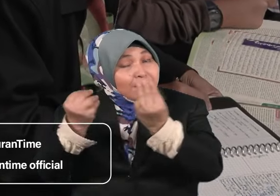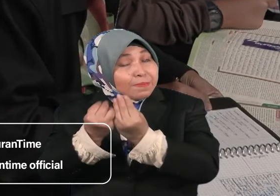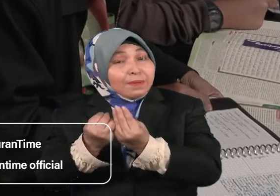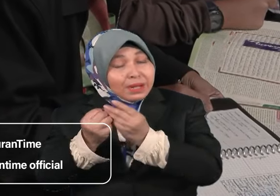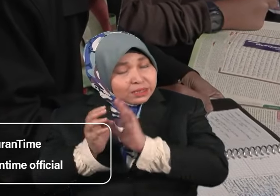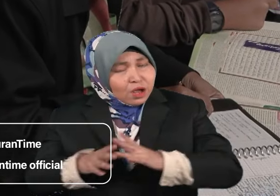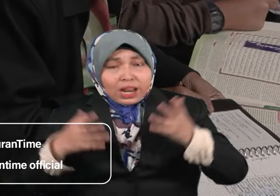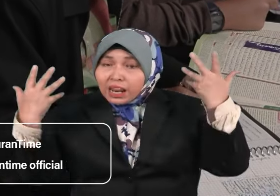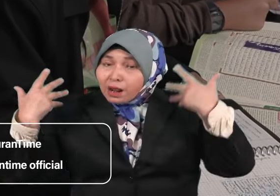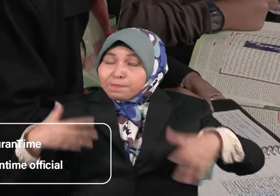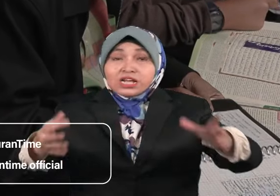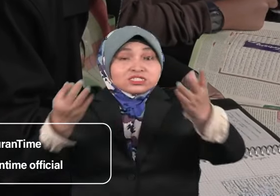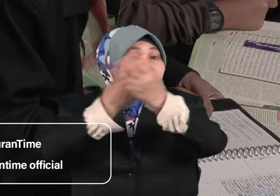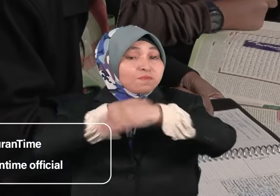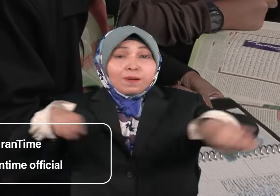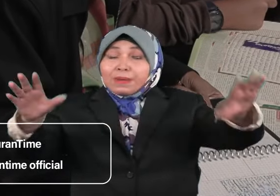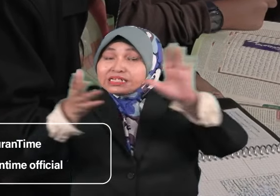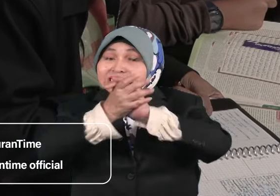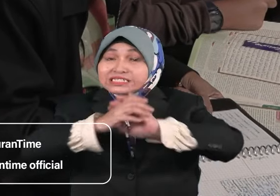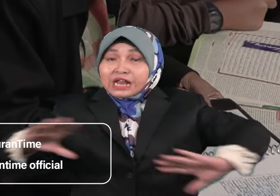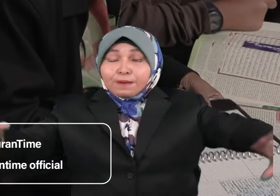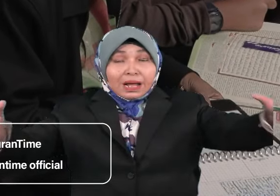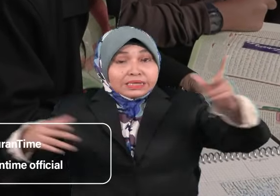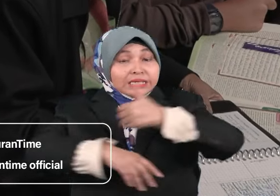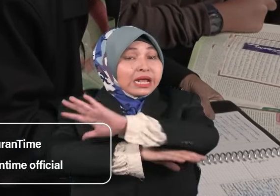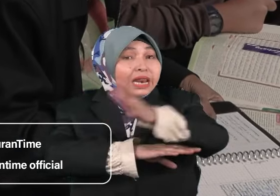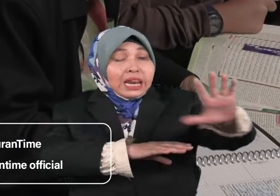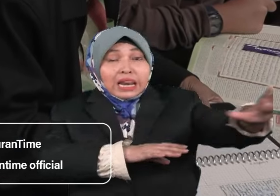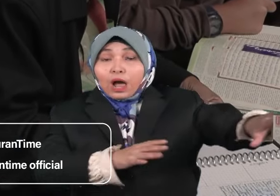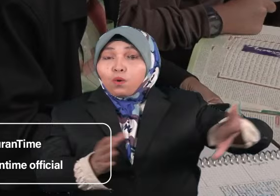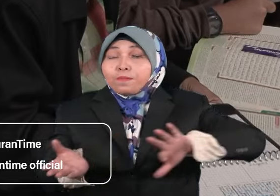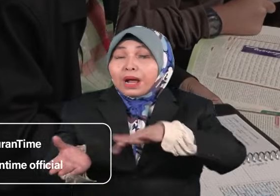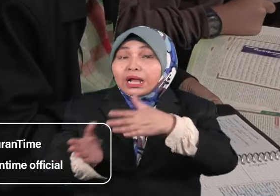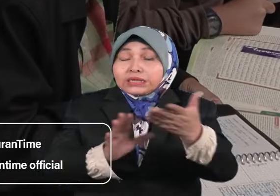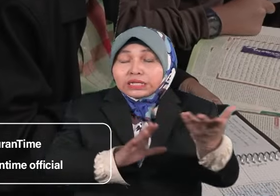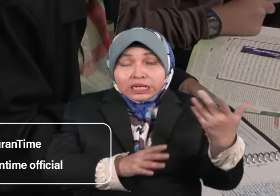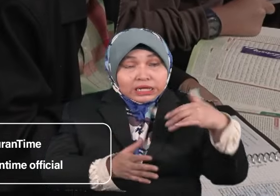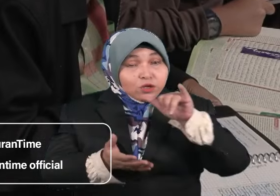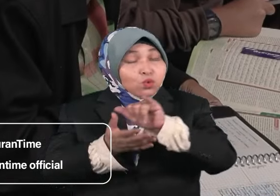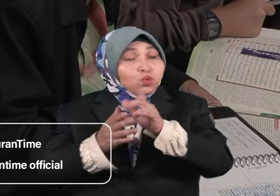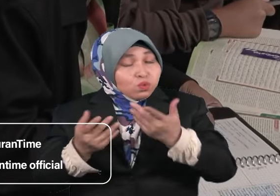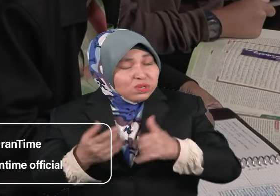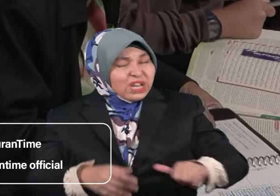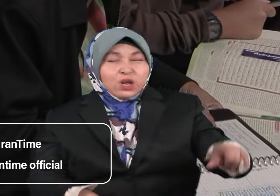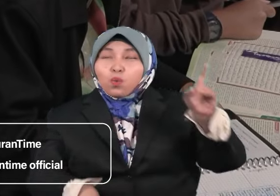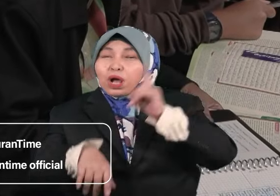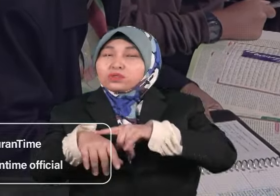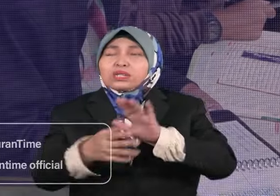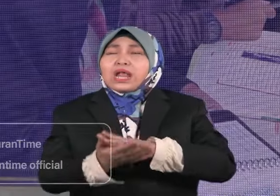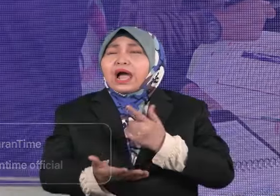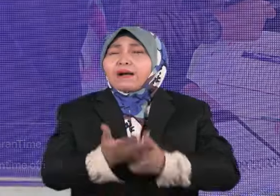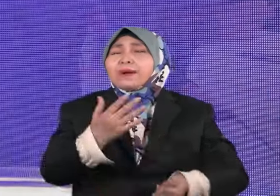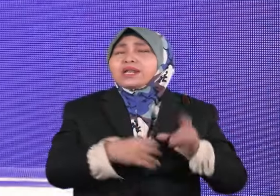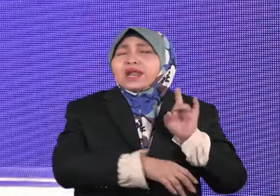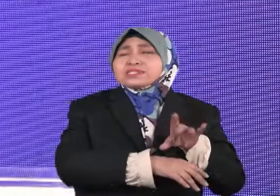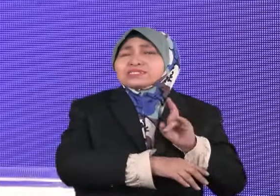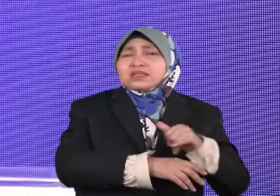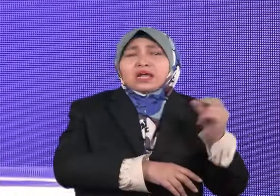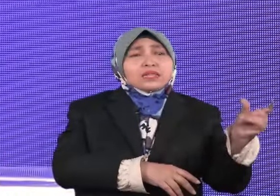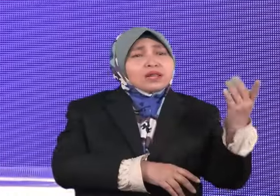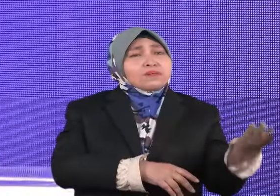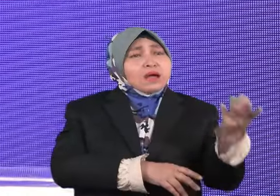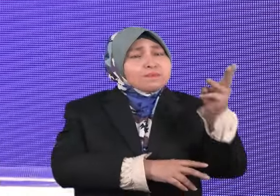laut mati tersebut, mereka dah selamat dan mereka rasa panas ya di padang Sahara tersebut, maka pada waktu itu apakah nasihat daripada Nabi Musa